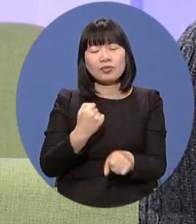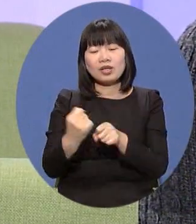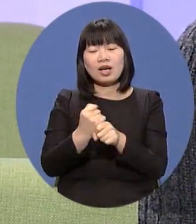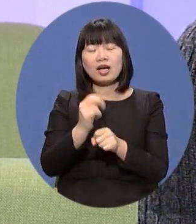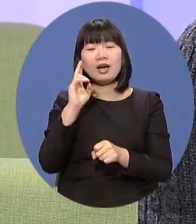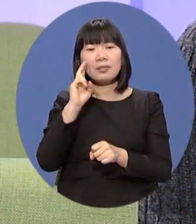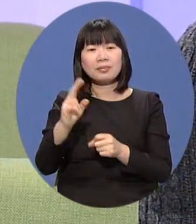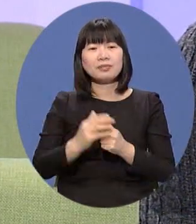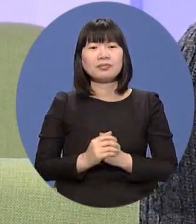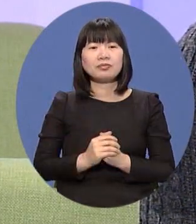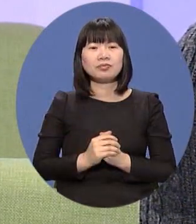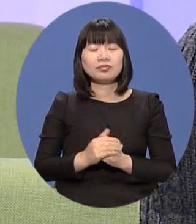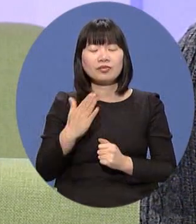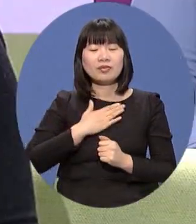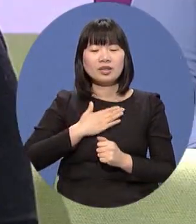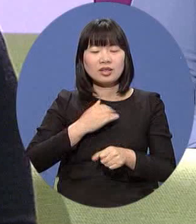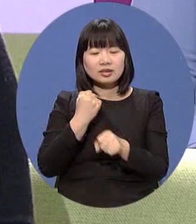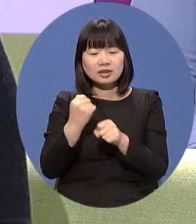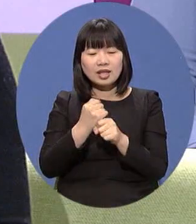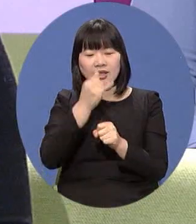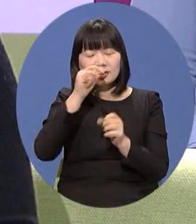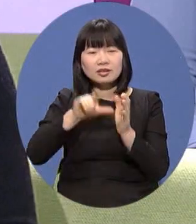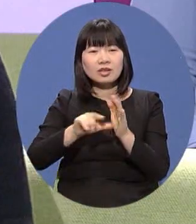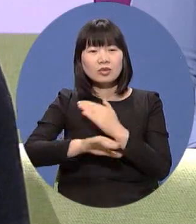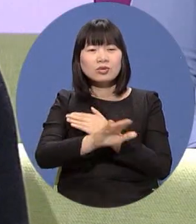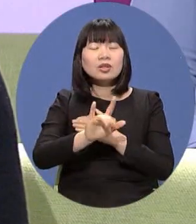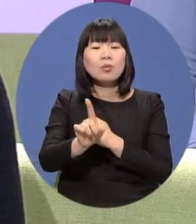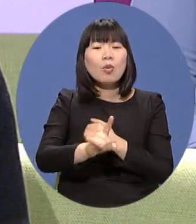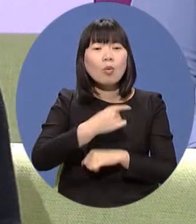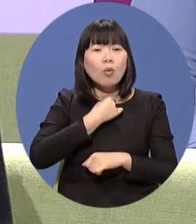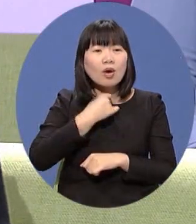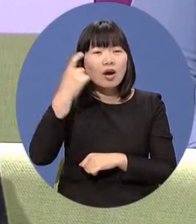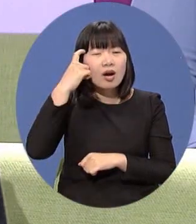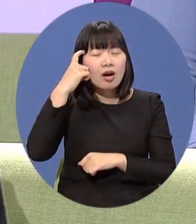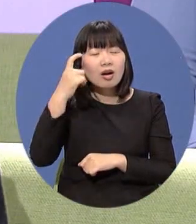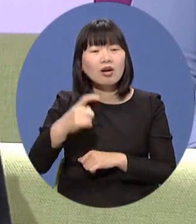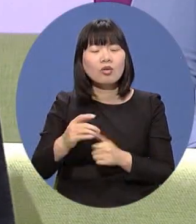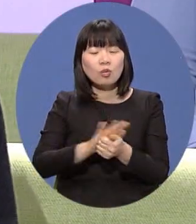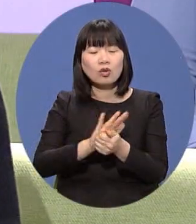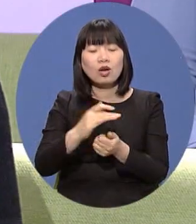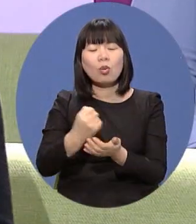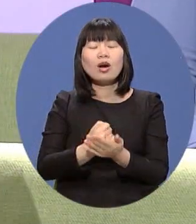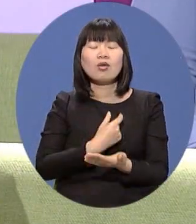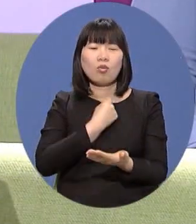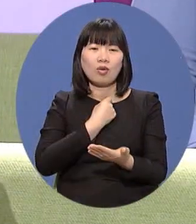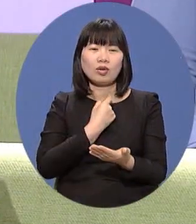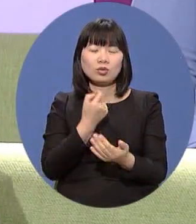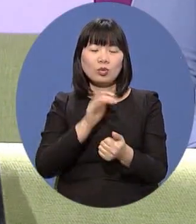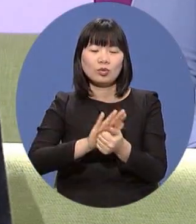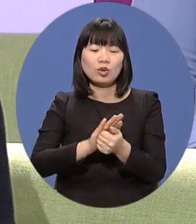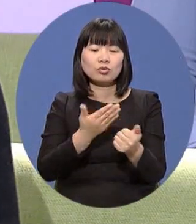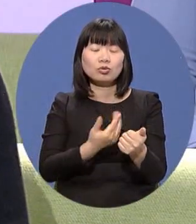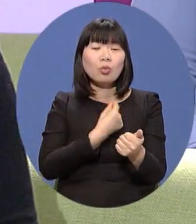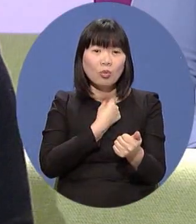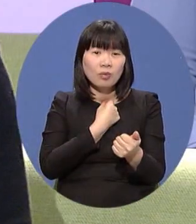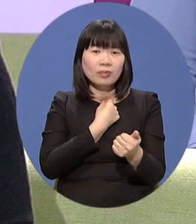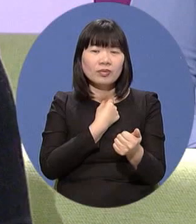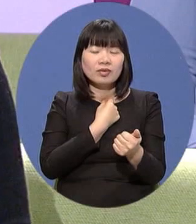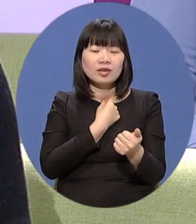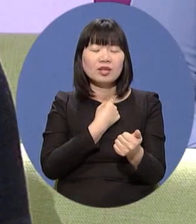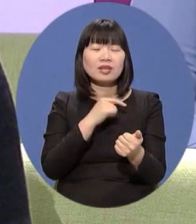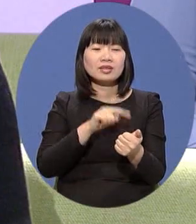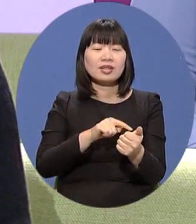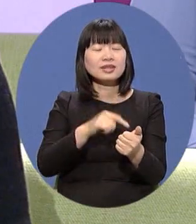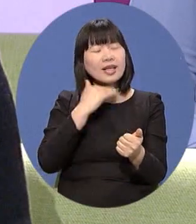당황하게 되는데 자기가 당황했을 때 우리는 뭘 원해요? 위로를 원해요. 조금 도와주기를 원해요. 애는